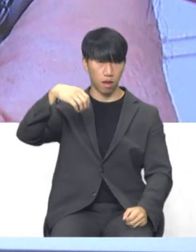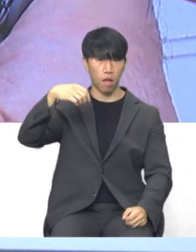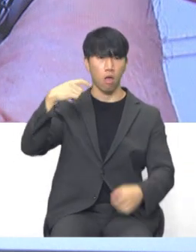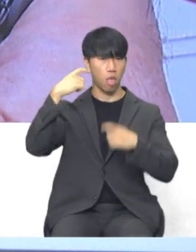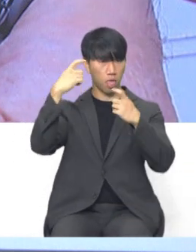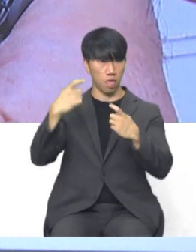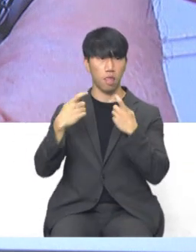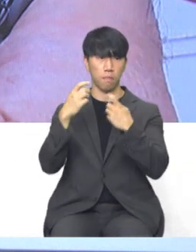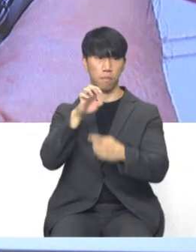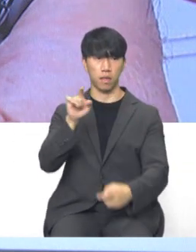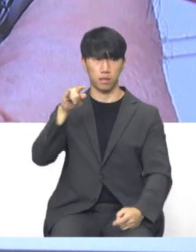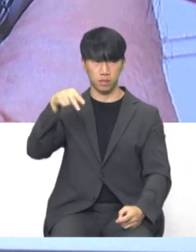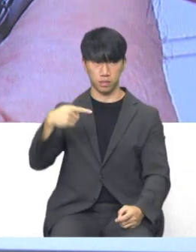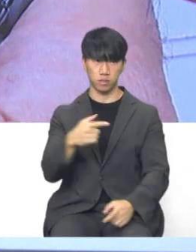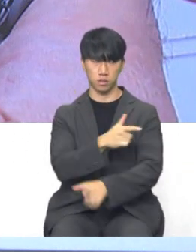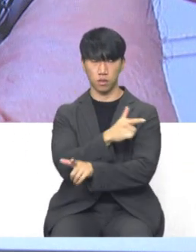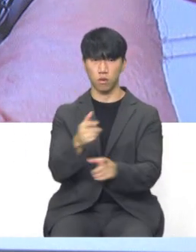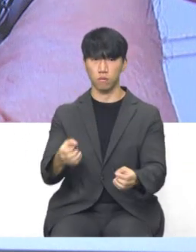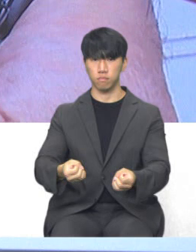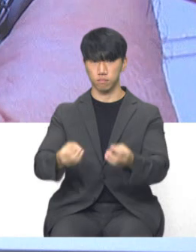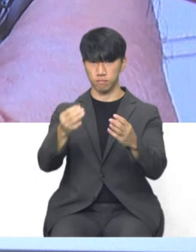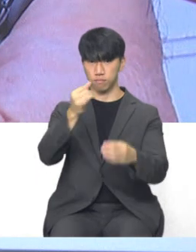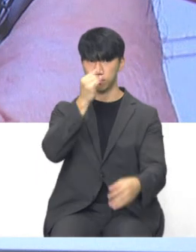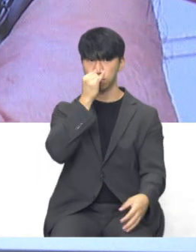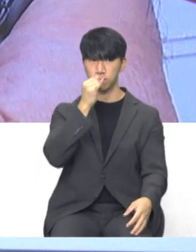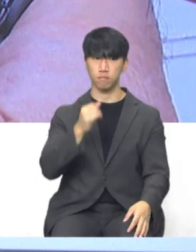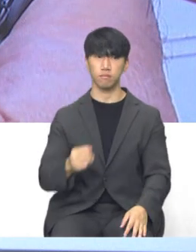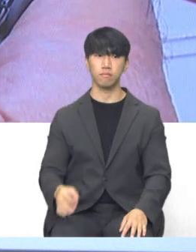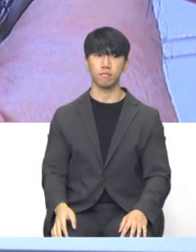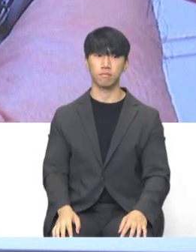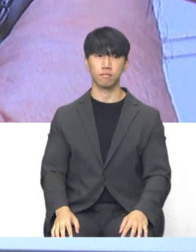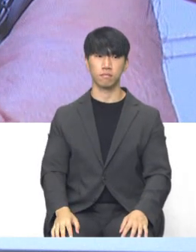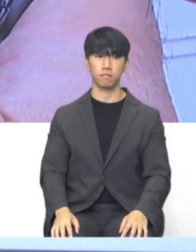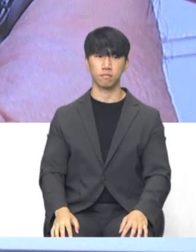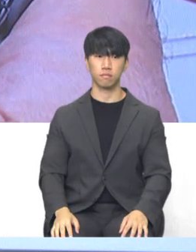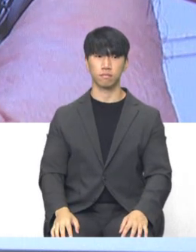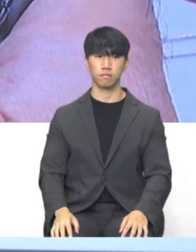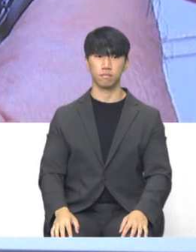등 다양한 할인 행사를 진행합니다. NRB 장윤아 기자입니다.